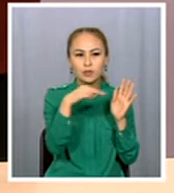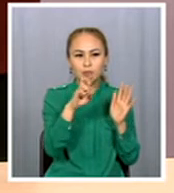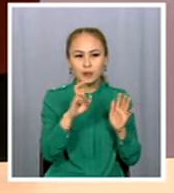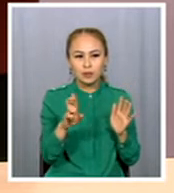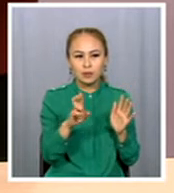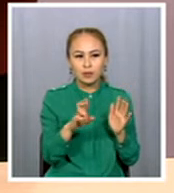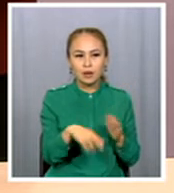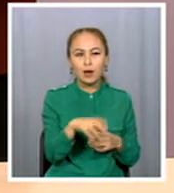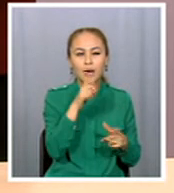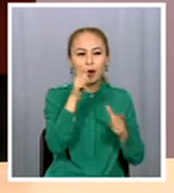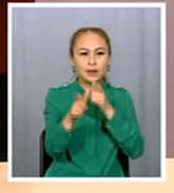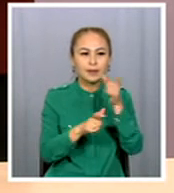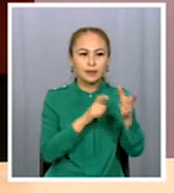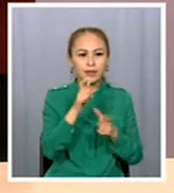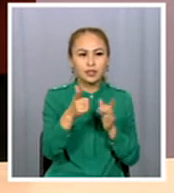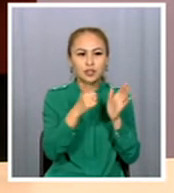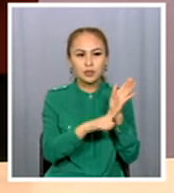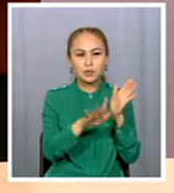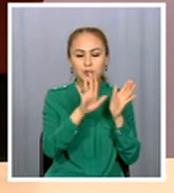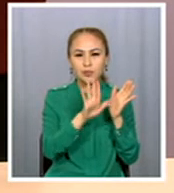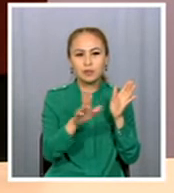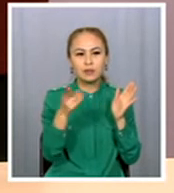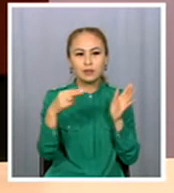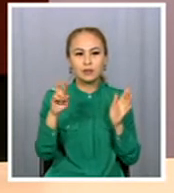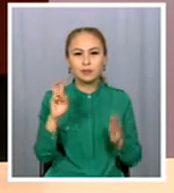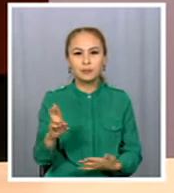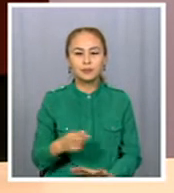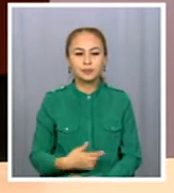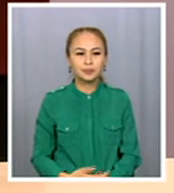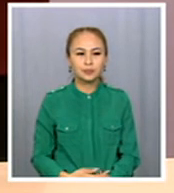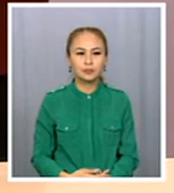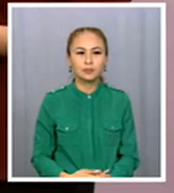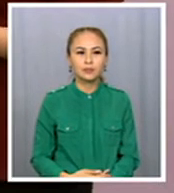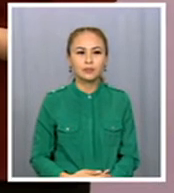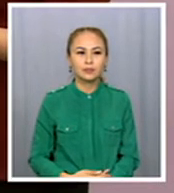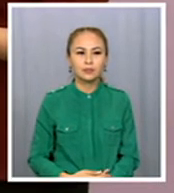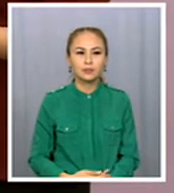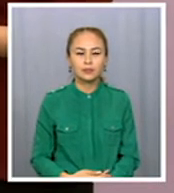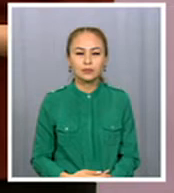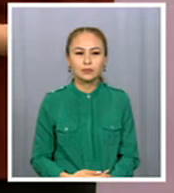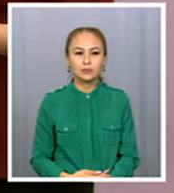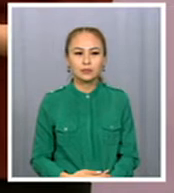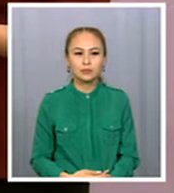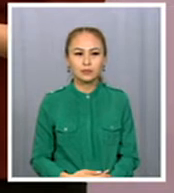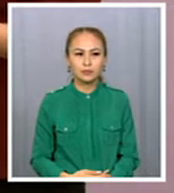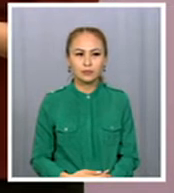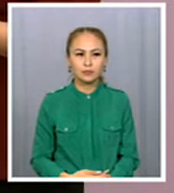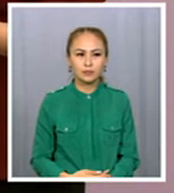децибел, адамдардың айқайы 75 децибел.